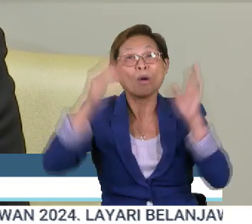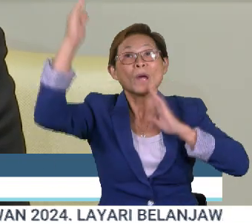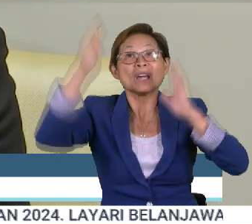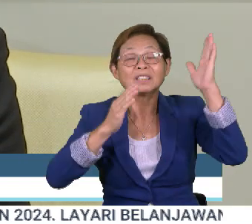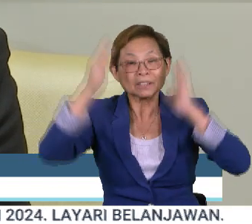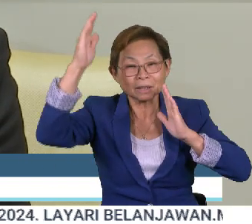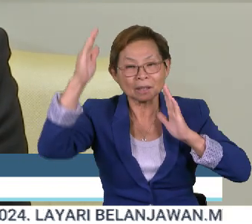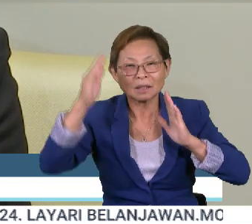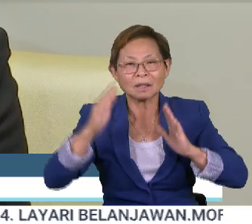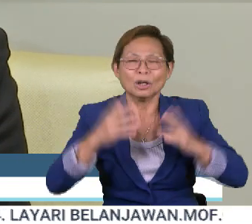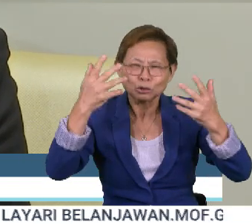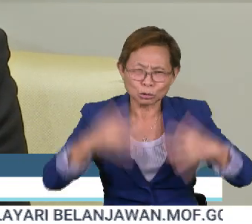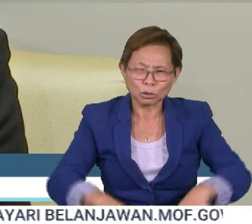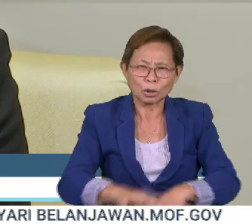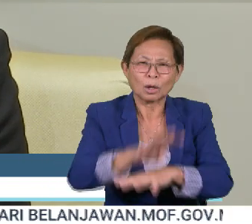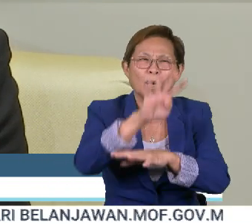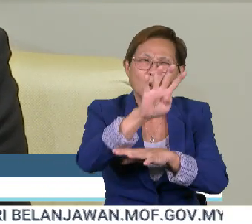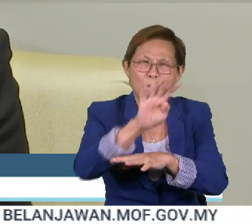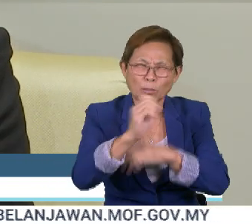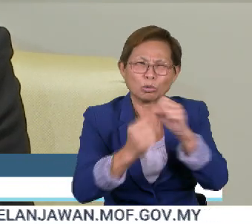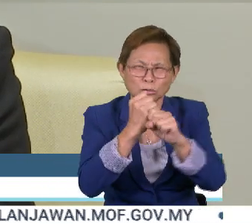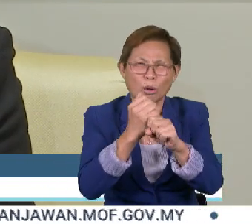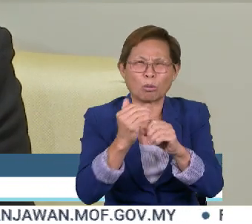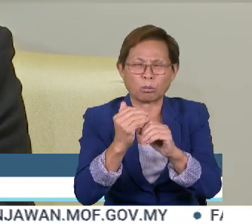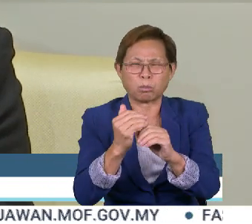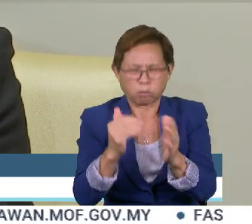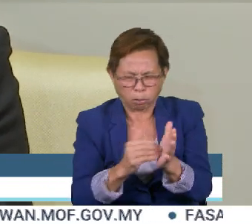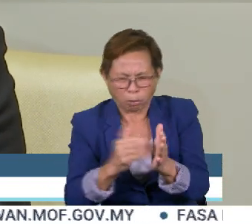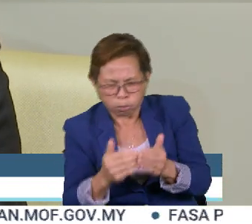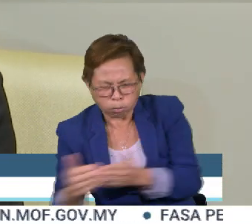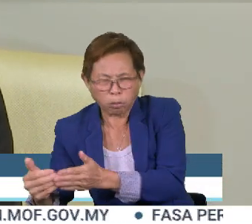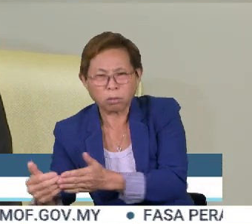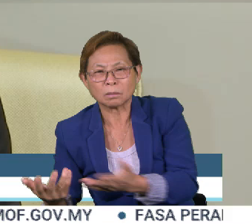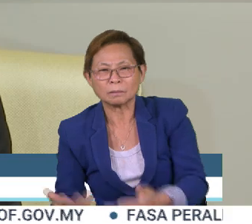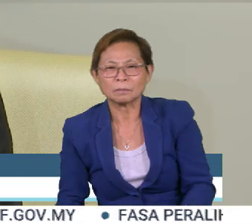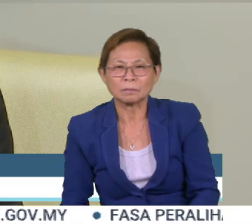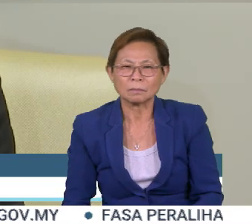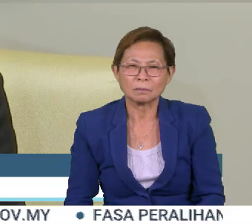Malaysia selama 14 tahun berturut-turut. Tapi ini tidak